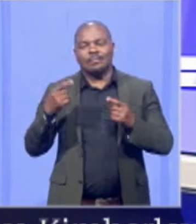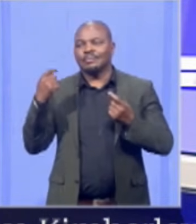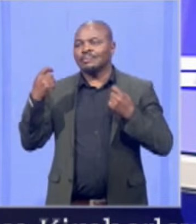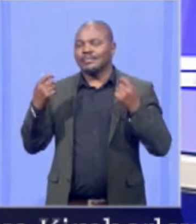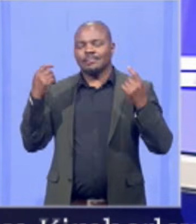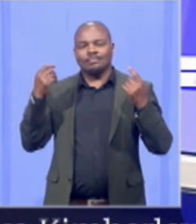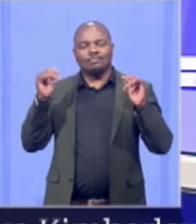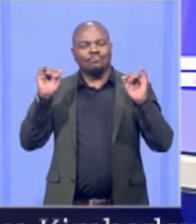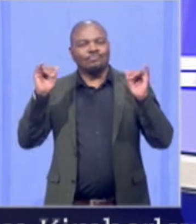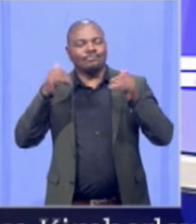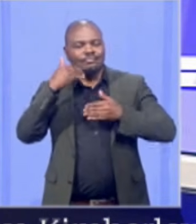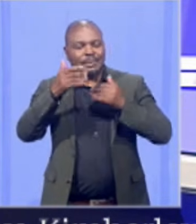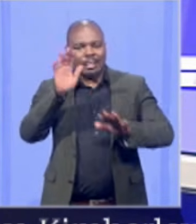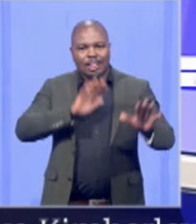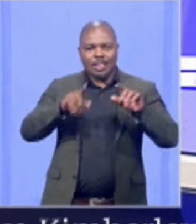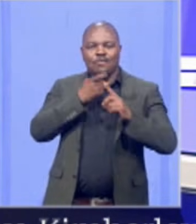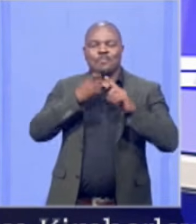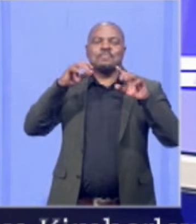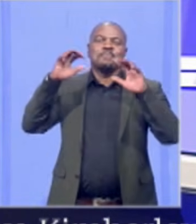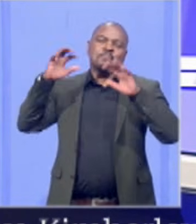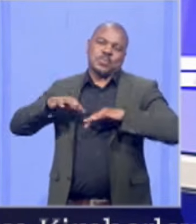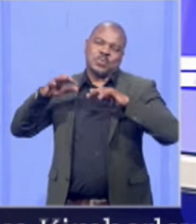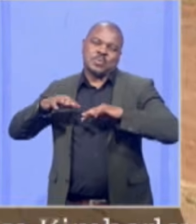wa kgorelediwa ke pula e matla.